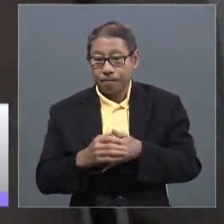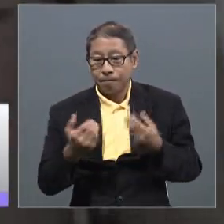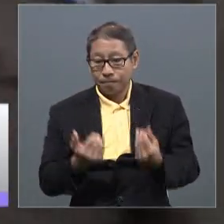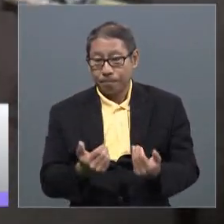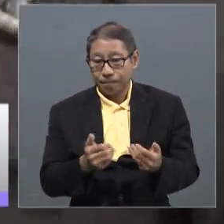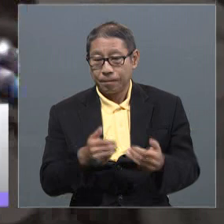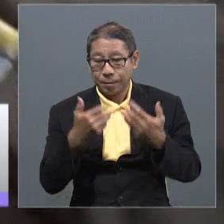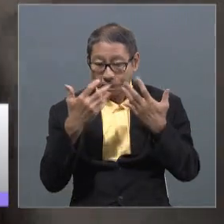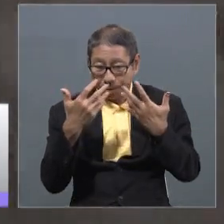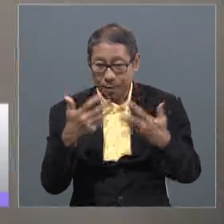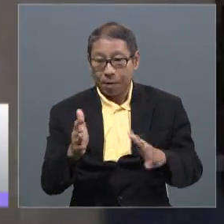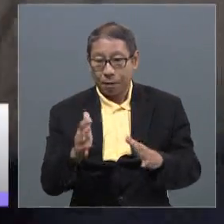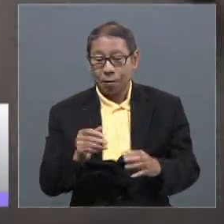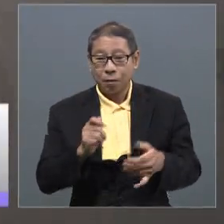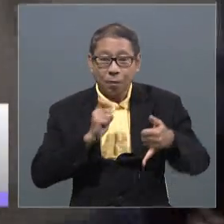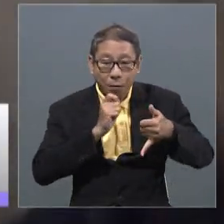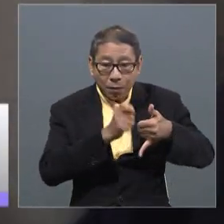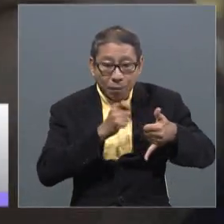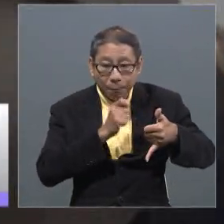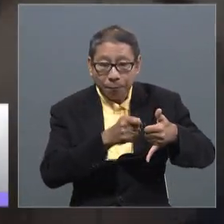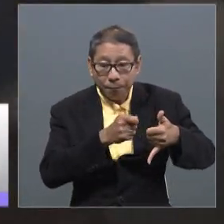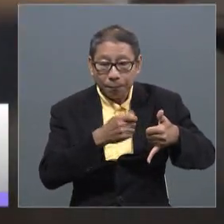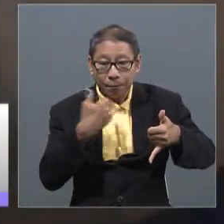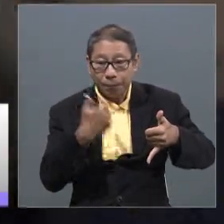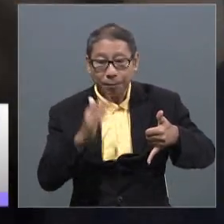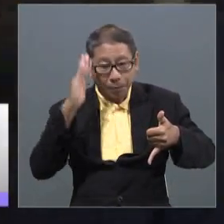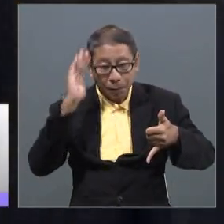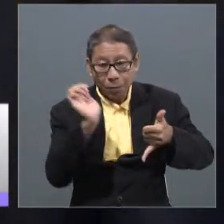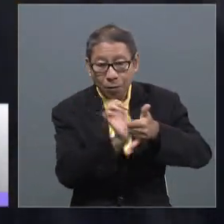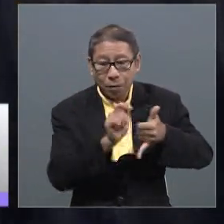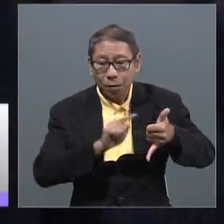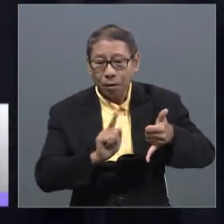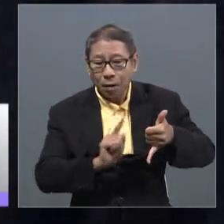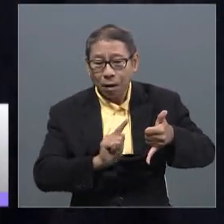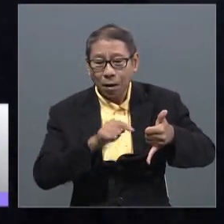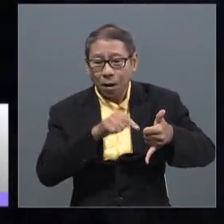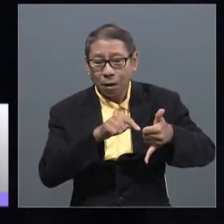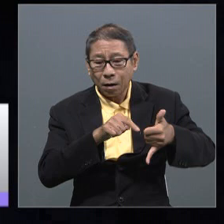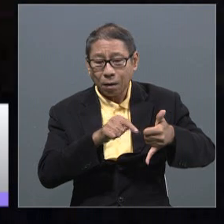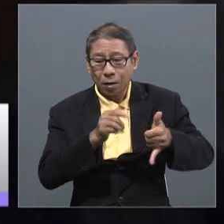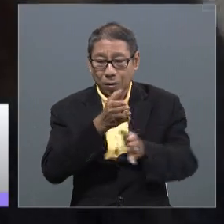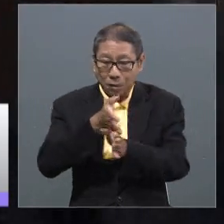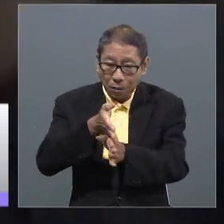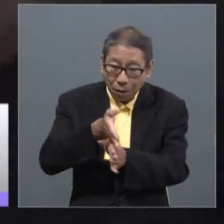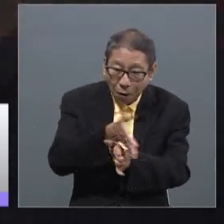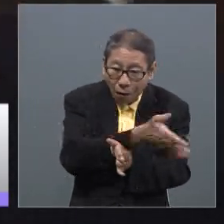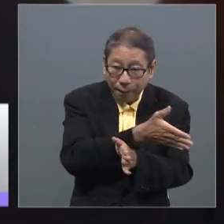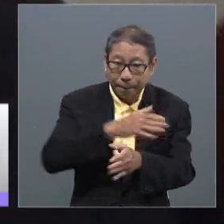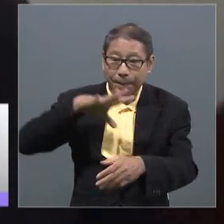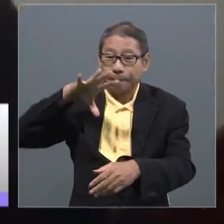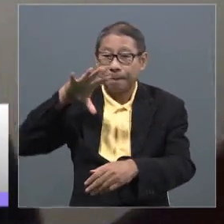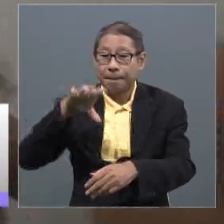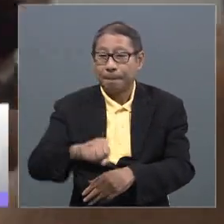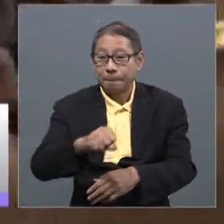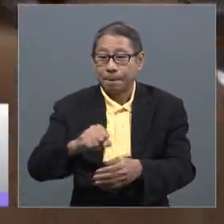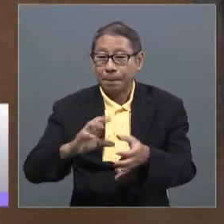แล้วแล้วก็นำตัวมาสอบสวนทีนี้มาถึงตำรวจคนนี้ได้ยังไงไงที่มาที่ไปเนี่ยคือก่อนหน้านี้ตำรวจเาไปจับกุมผู้